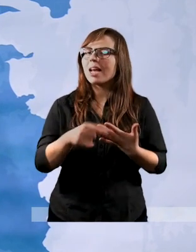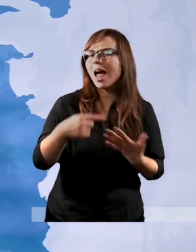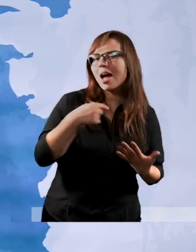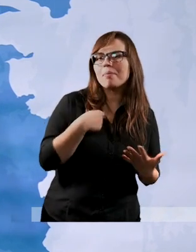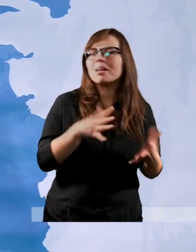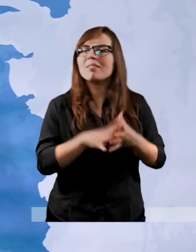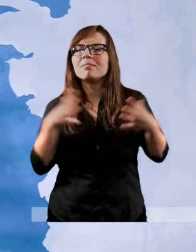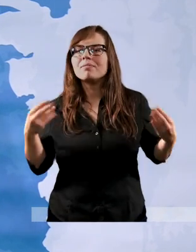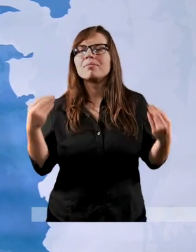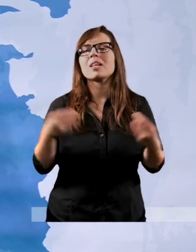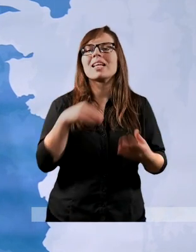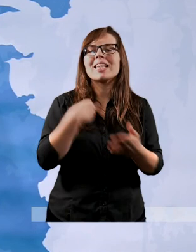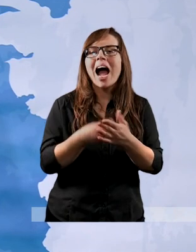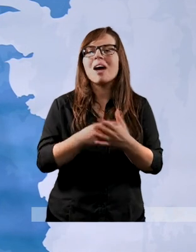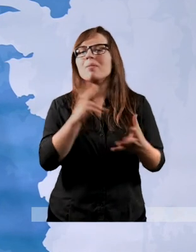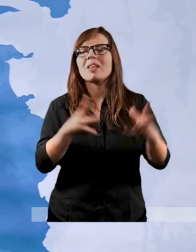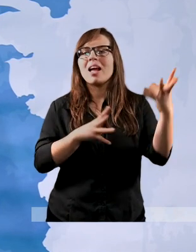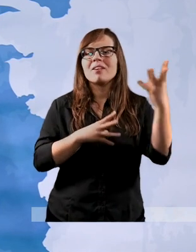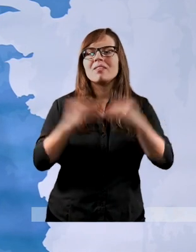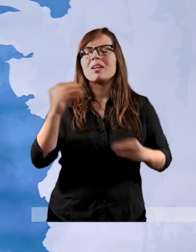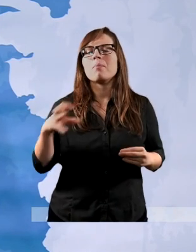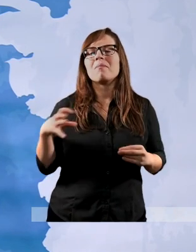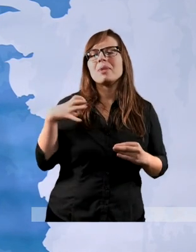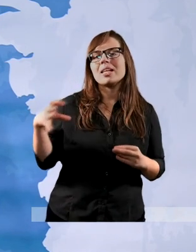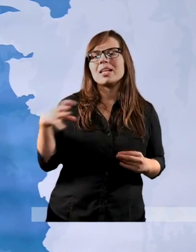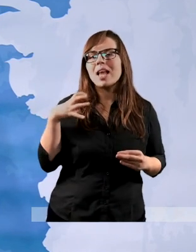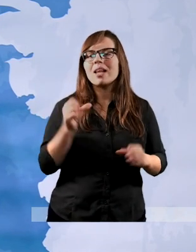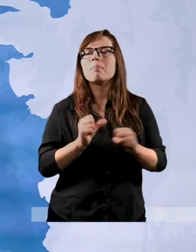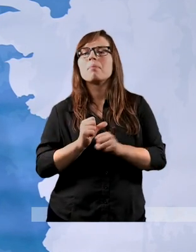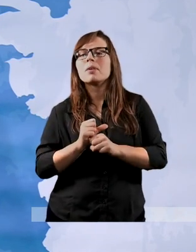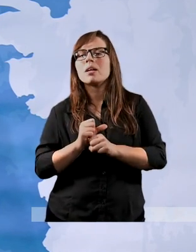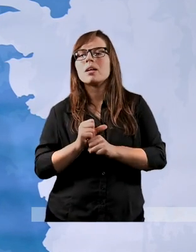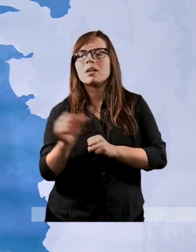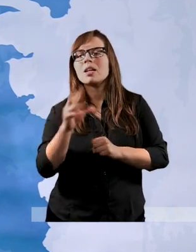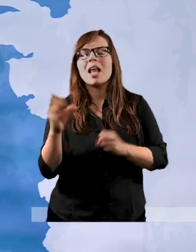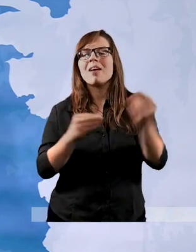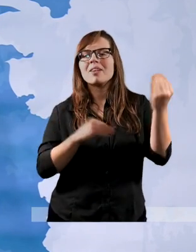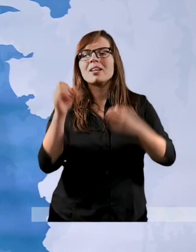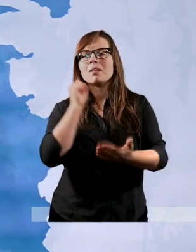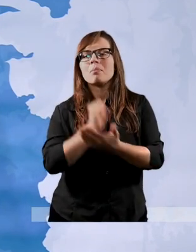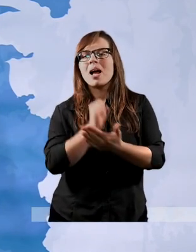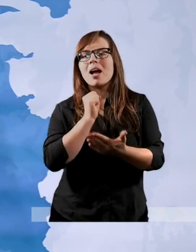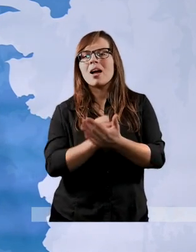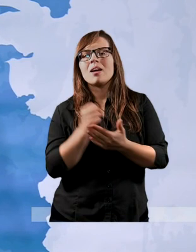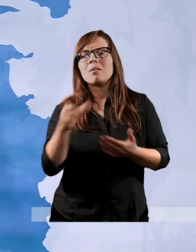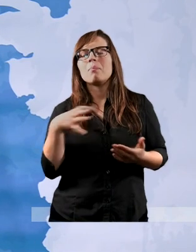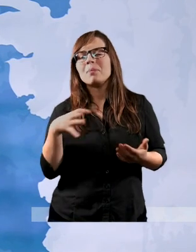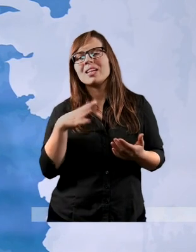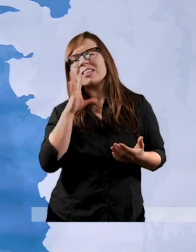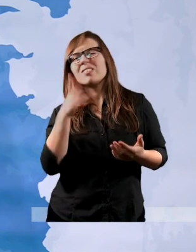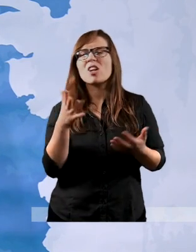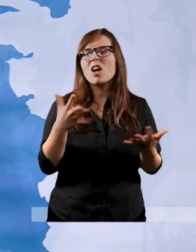Dla mnie największym skarbem, największym biznesem, największą sprawą. Nie, ten biznes